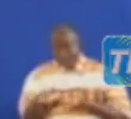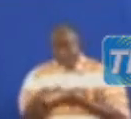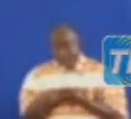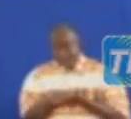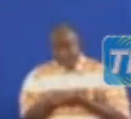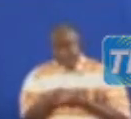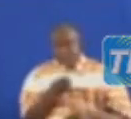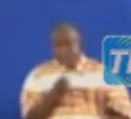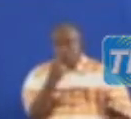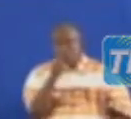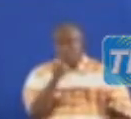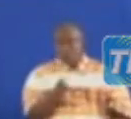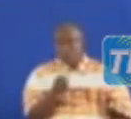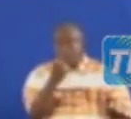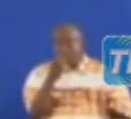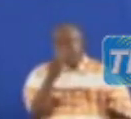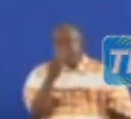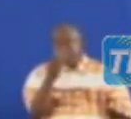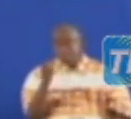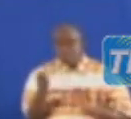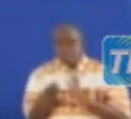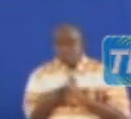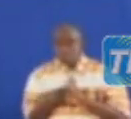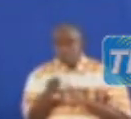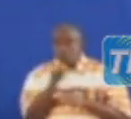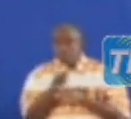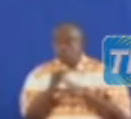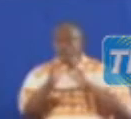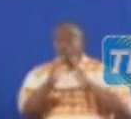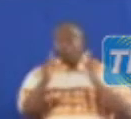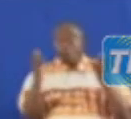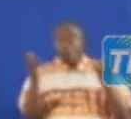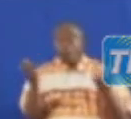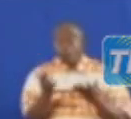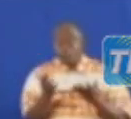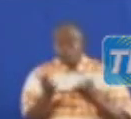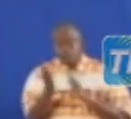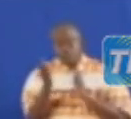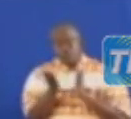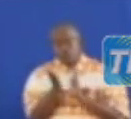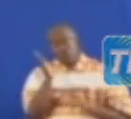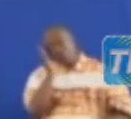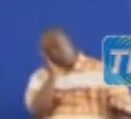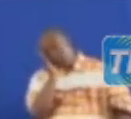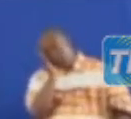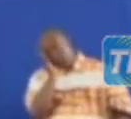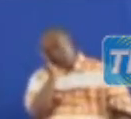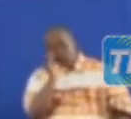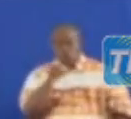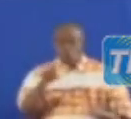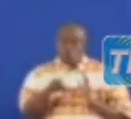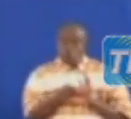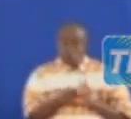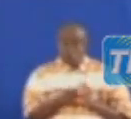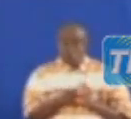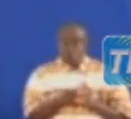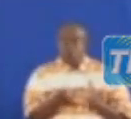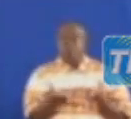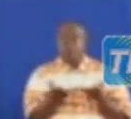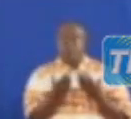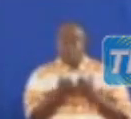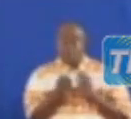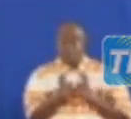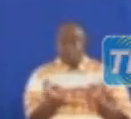Bilioni 1.37 kwa ajili ya ujenzi wa uzio wa mabweni 45 ya wanafunzi wenye mahitaji maalum katika shule za